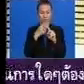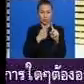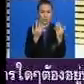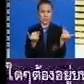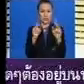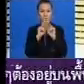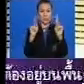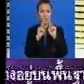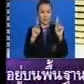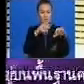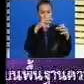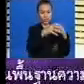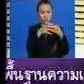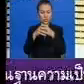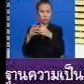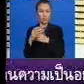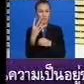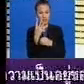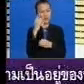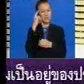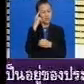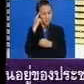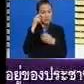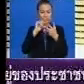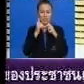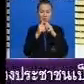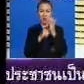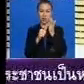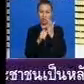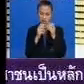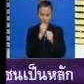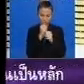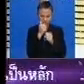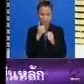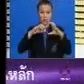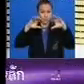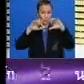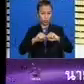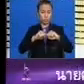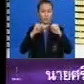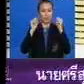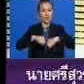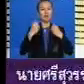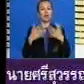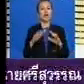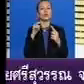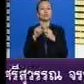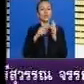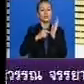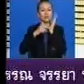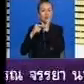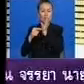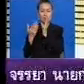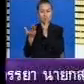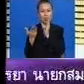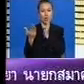คณะกรรมการ 4ฝ่ายก็เชื่อว่าจะได้แนวทางการแก้ไขปัญหามาบตาพุทธในเบื้องต้นออกมาขณะที่ผู้ประกอบการเองก็เตรียมเสนอ